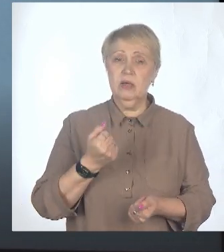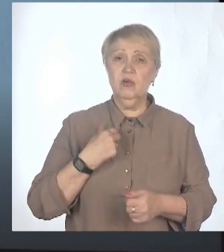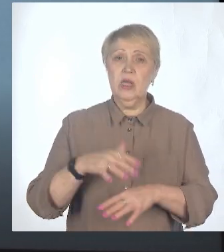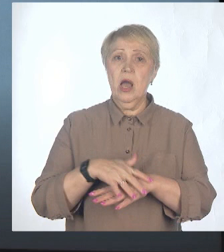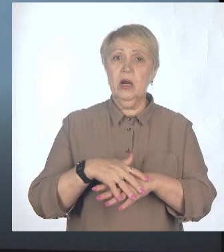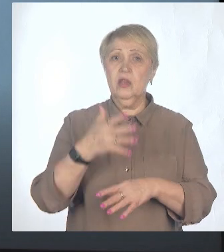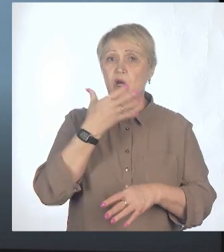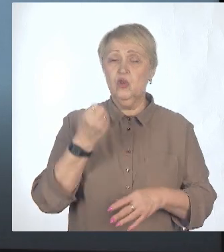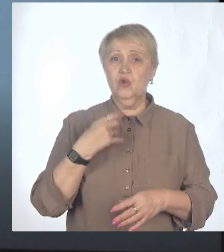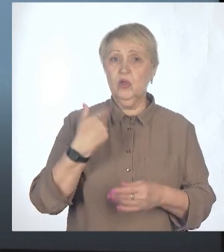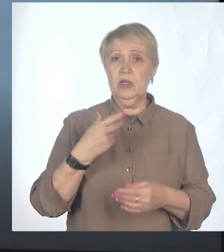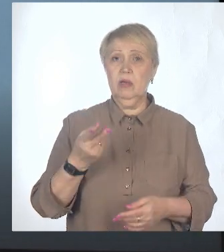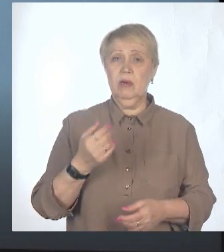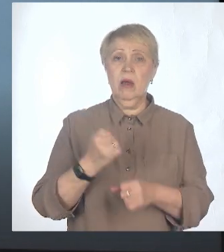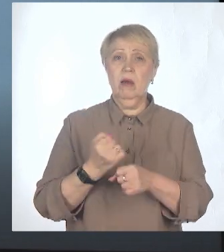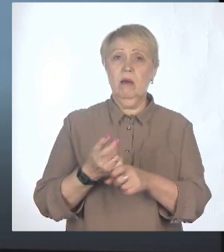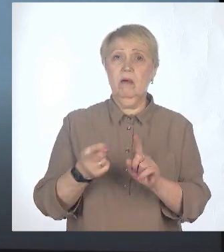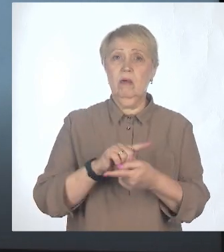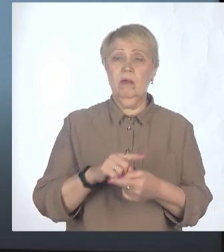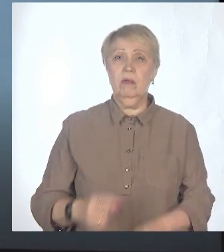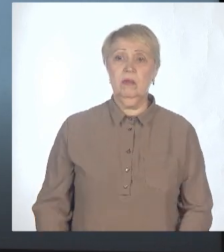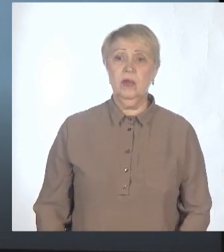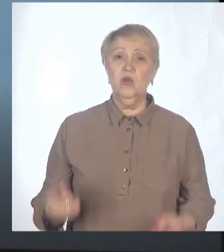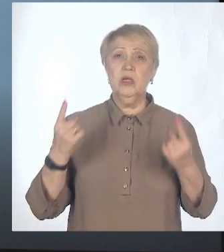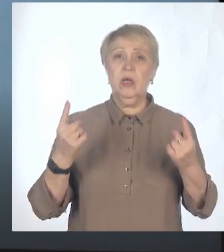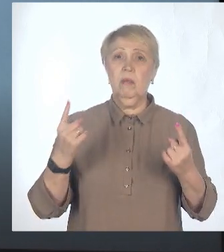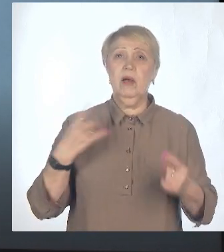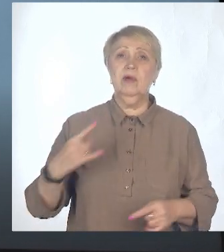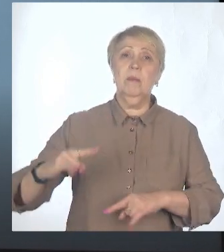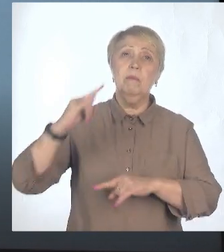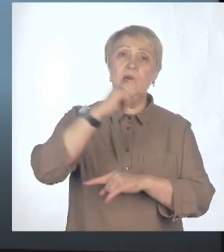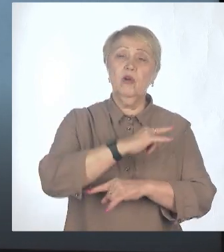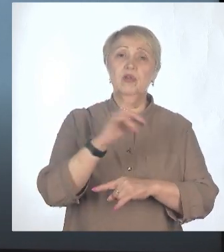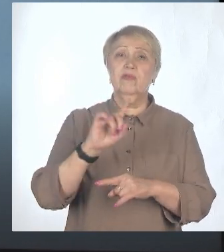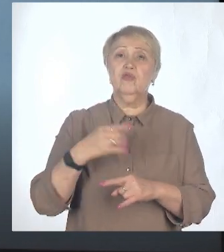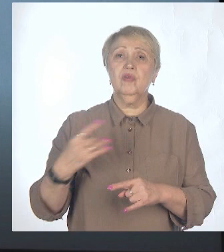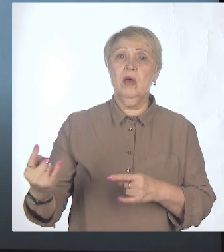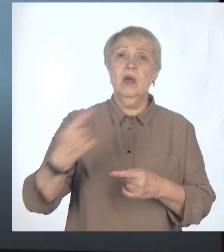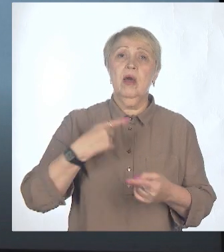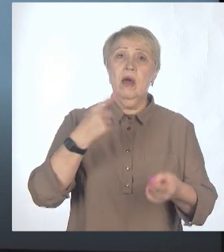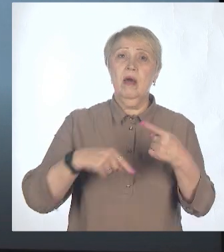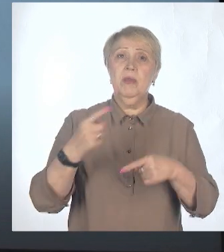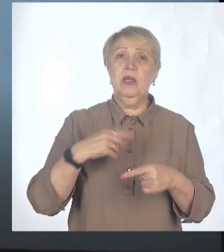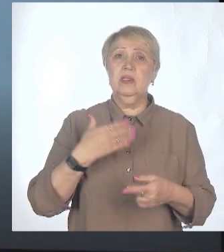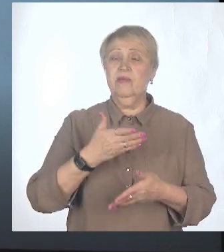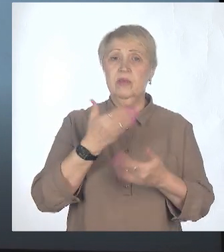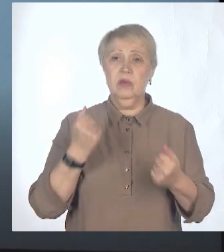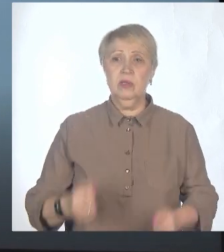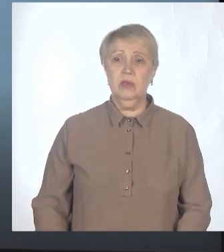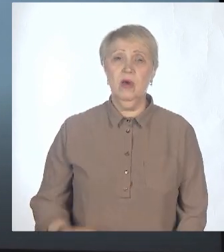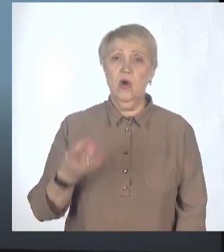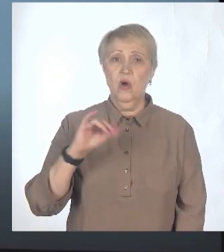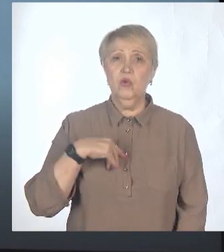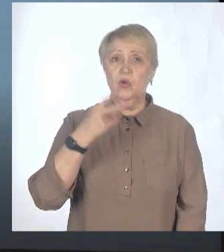поэтому глобальных каких-то перелетов, переездов обратно нет. Но соискатели традиционно смотрят вакансии в